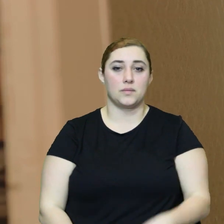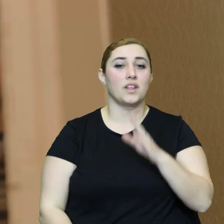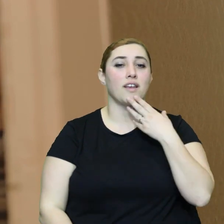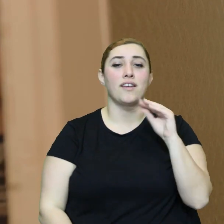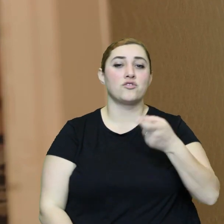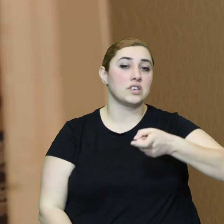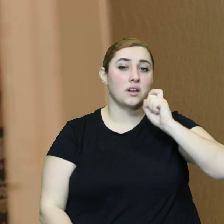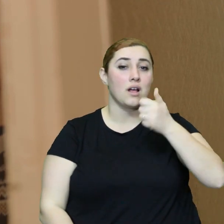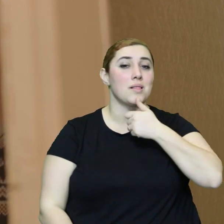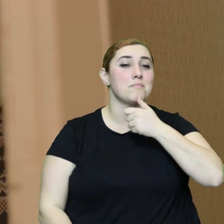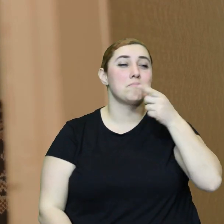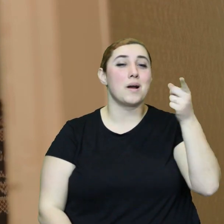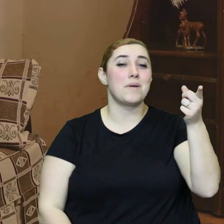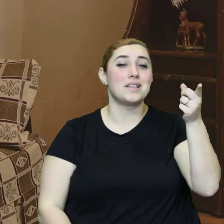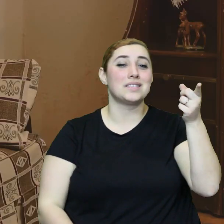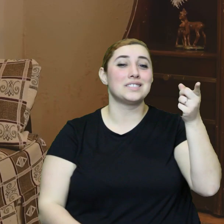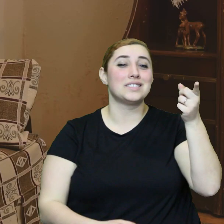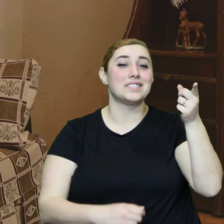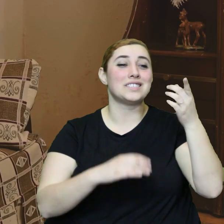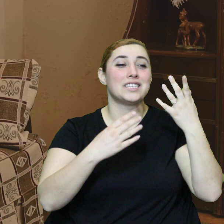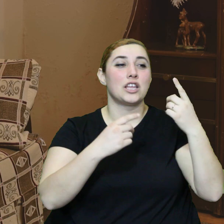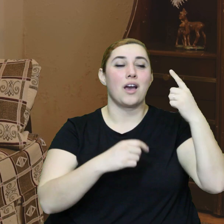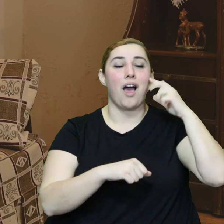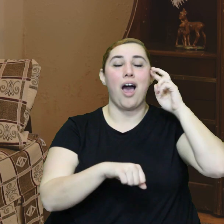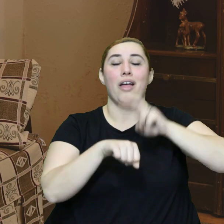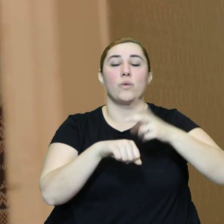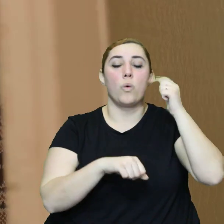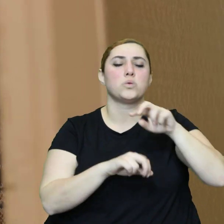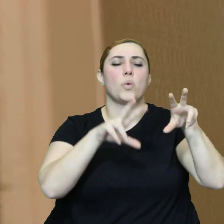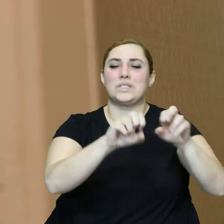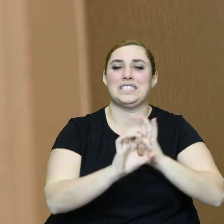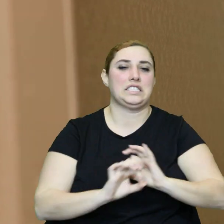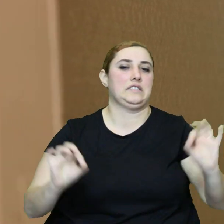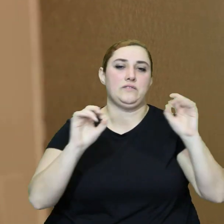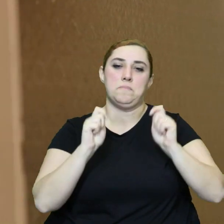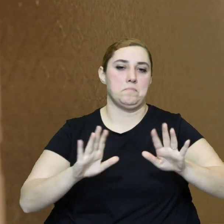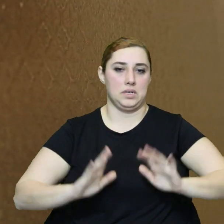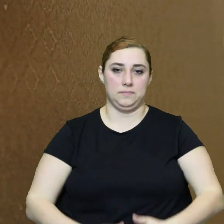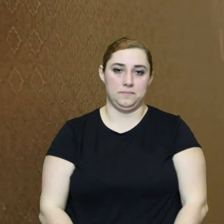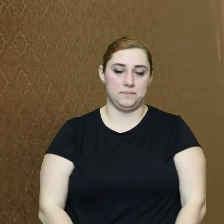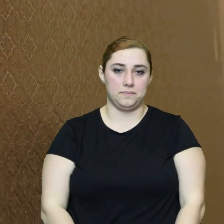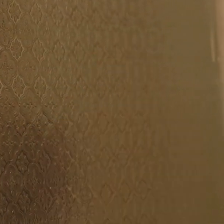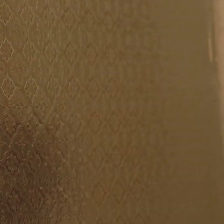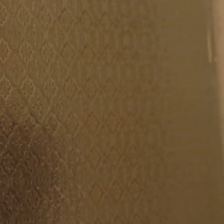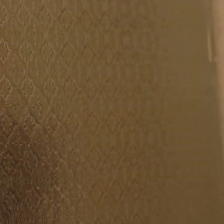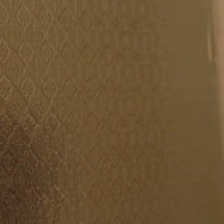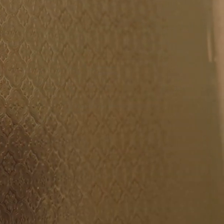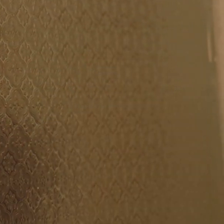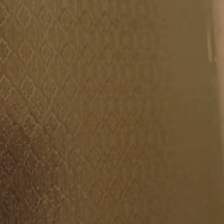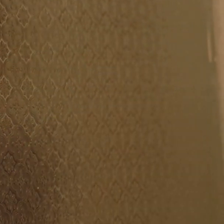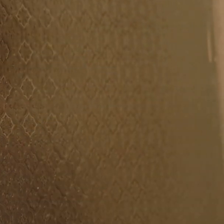Genç kral babasını hatırlattığı için asla onun tahtına oturmazmış. Oğlan kapıdan kanepeye bakıyor. Hüzünle kapıyı